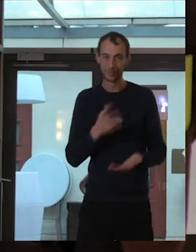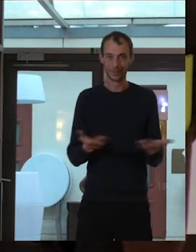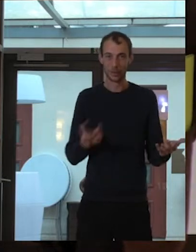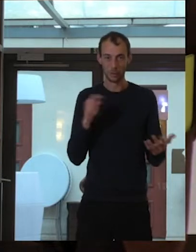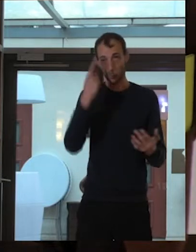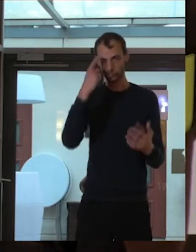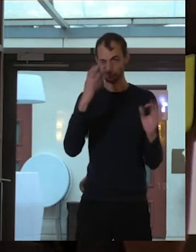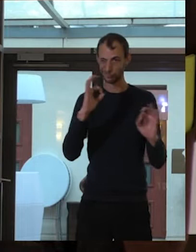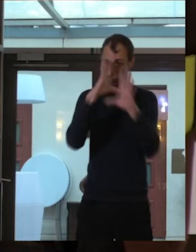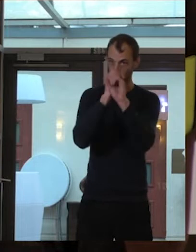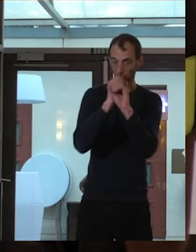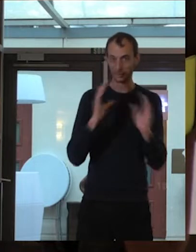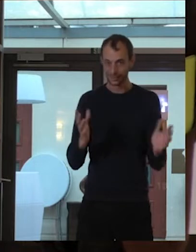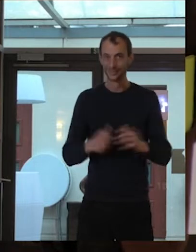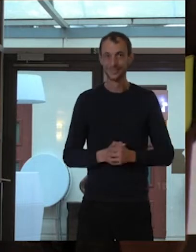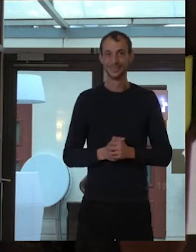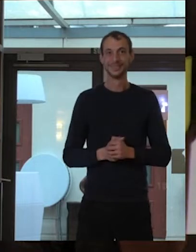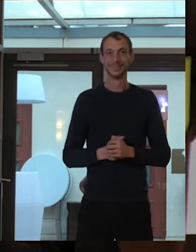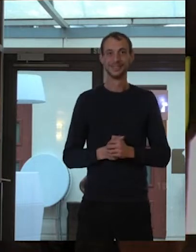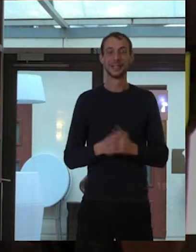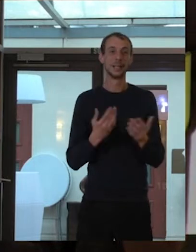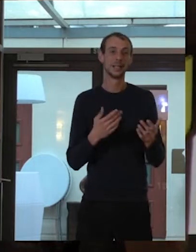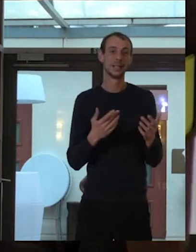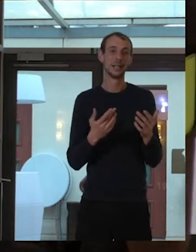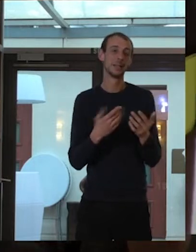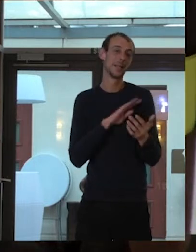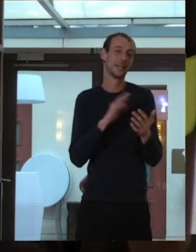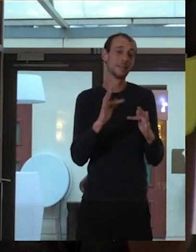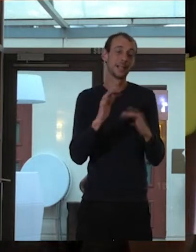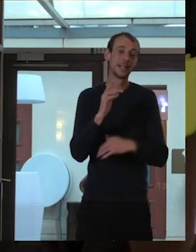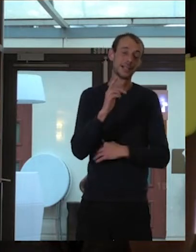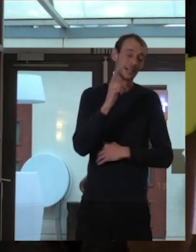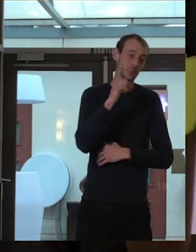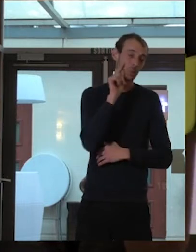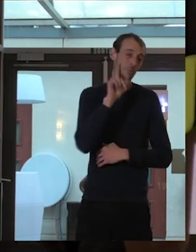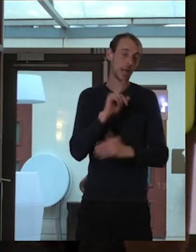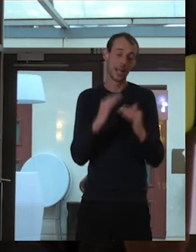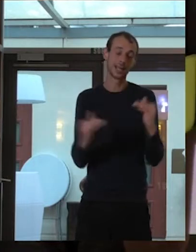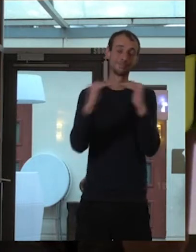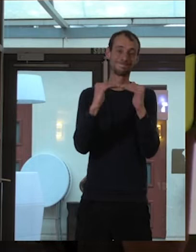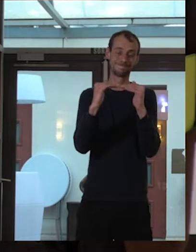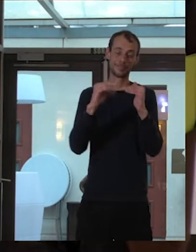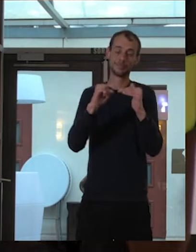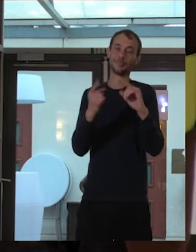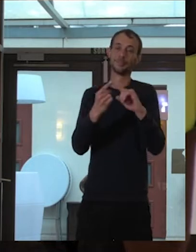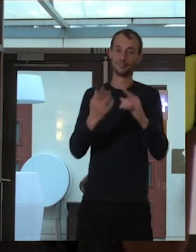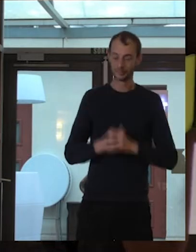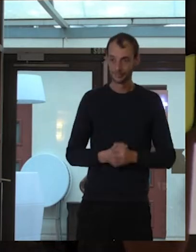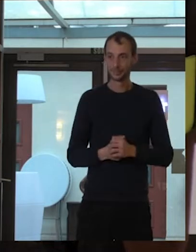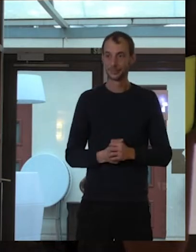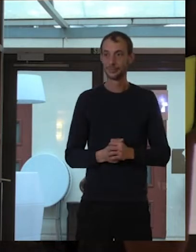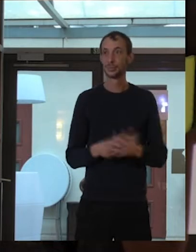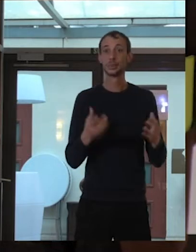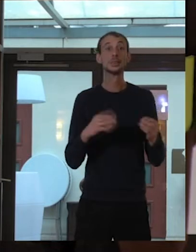mobilisation autour de la dimension de l'égalité femmes-hommes. Vous voyez, il y a une présence